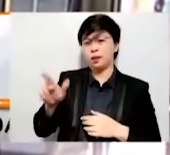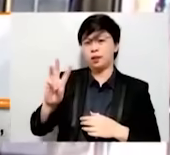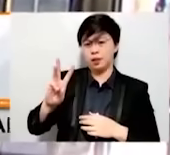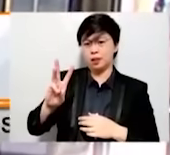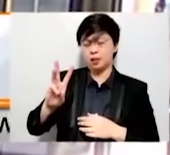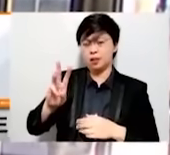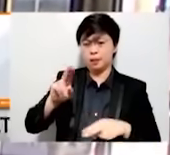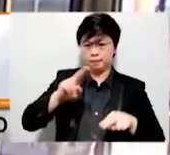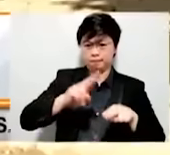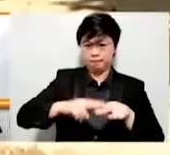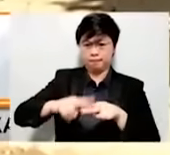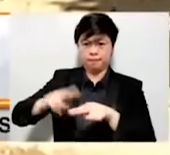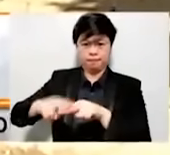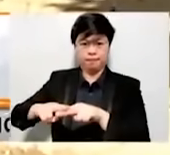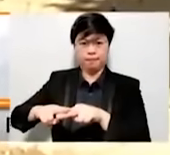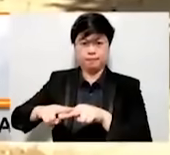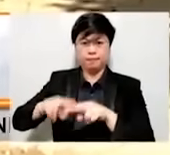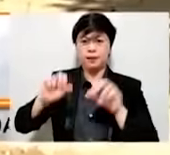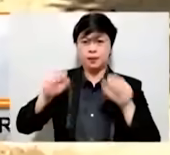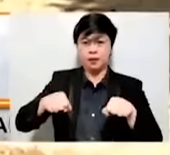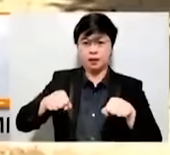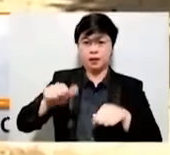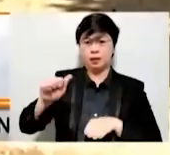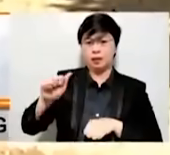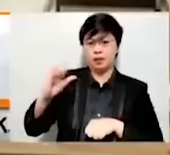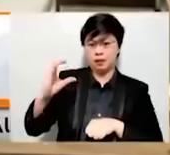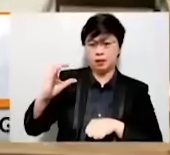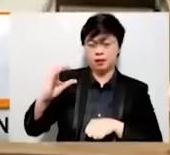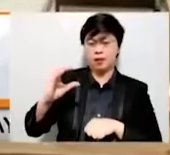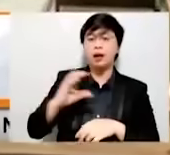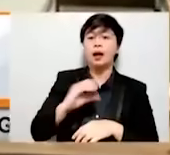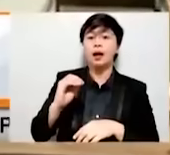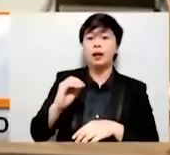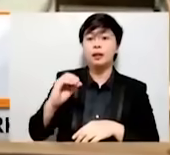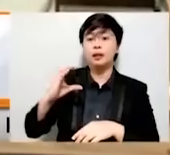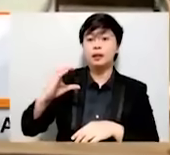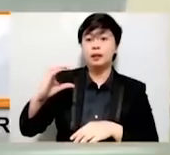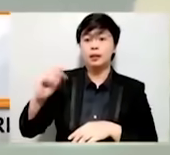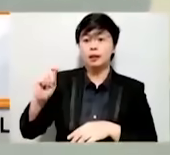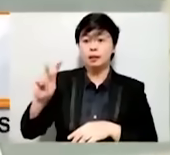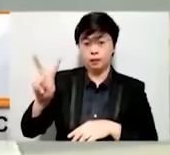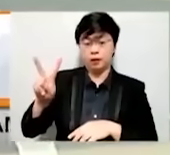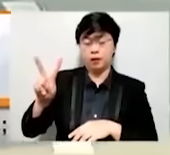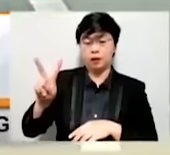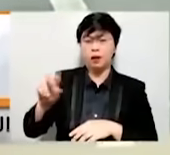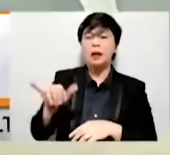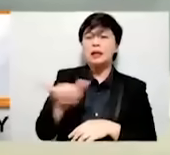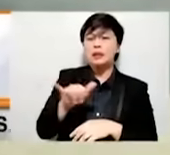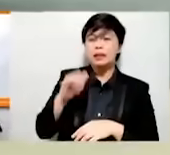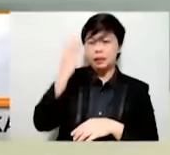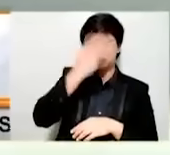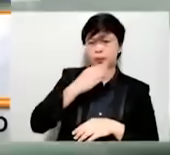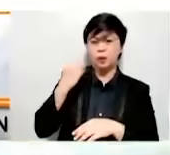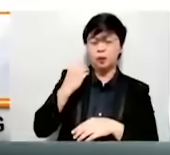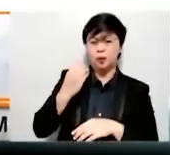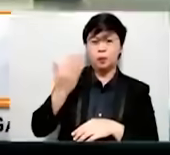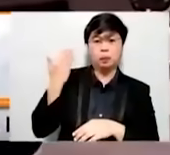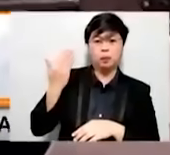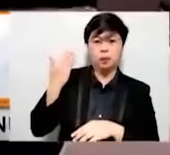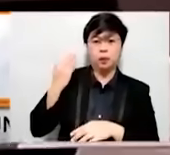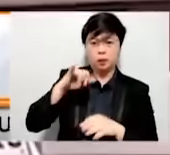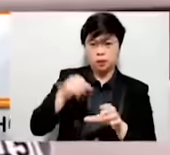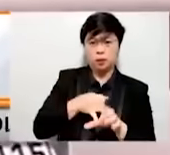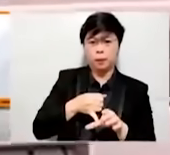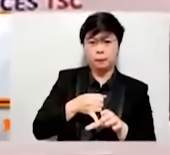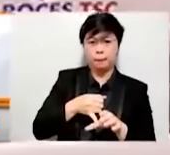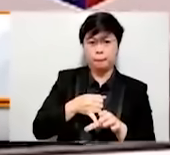at CCTV. Hindi raw nila iniba ang classic look ng traditional na jeep. Di katulad sa mga naunang pumapasada